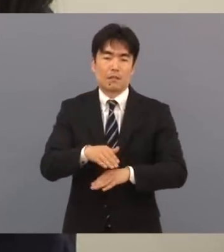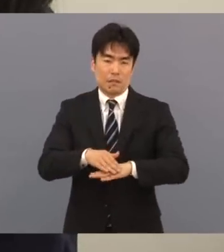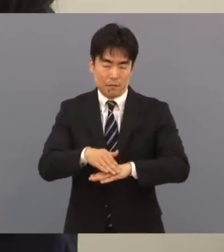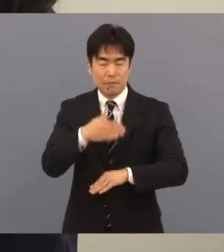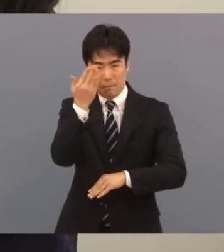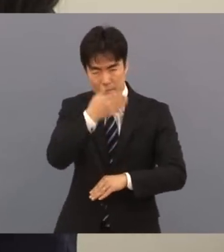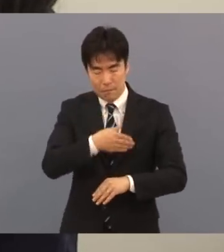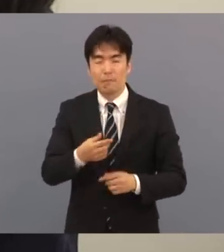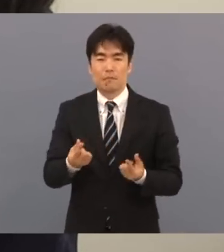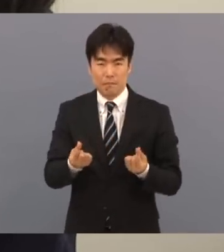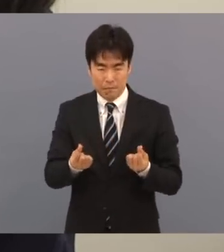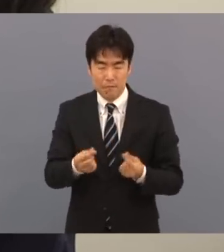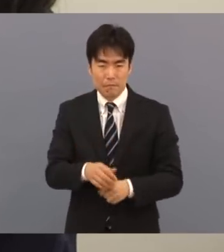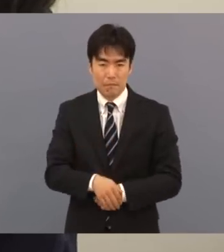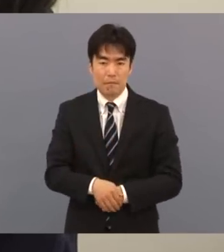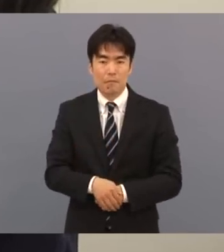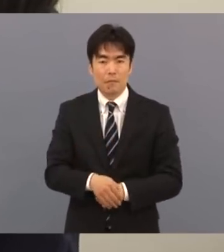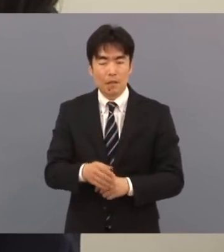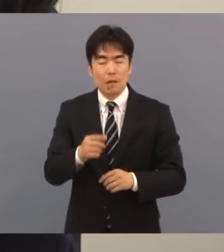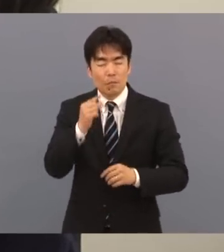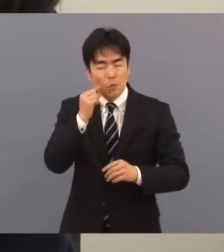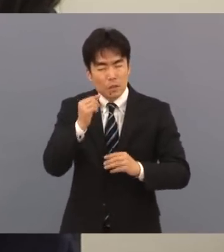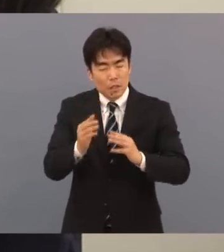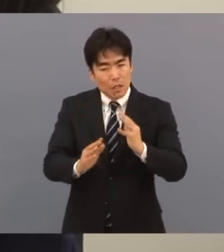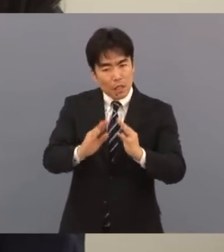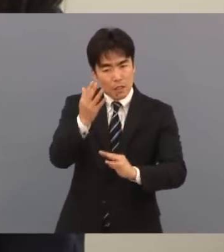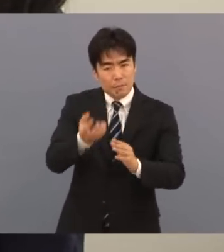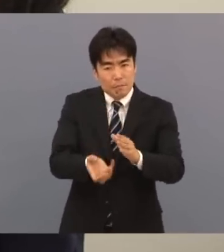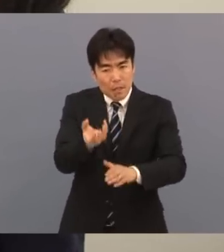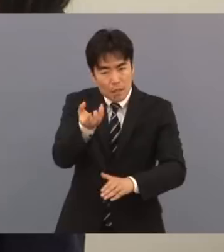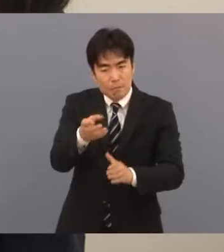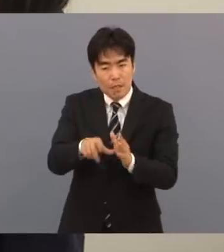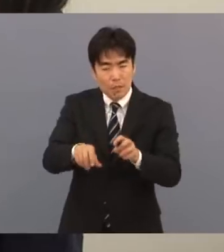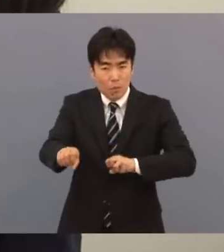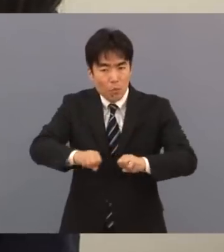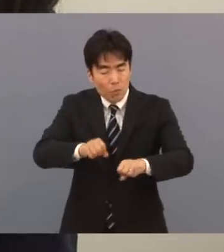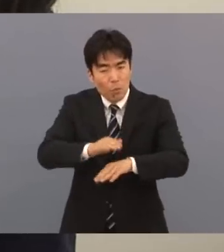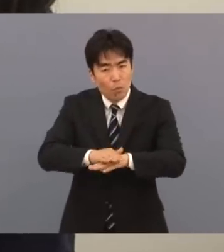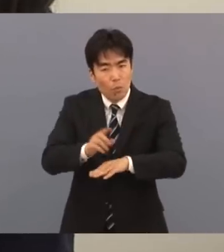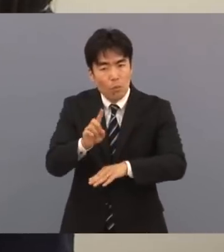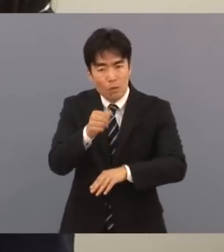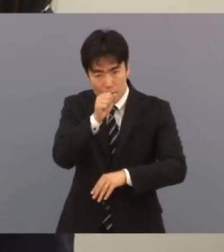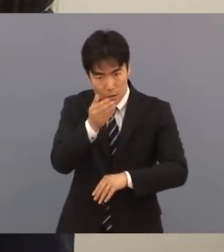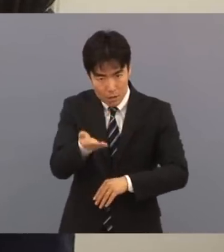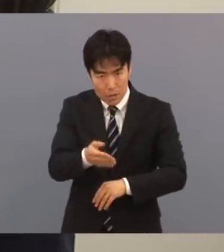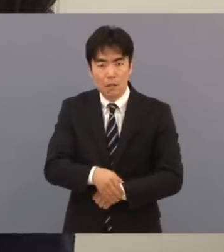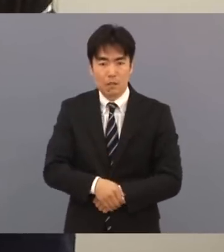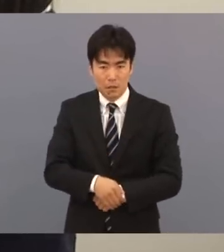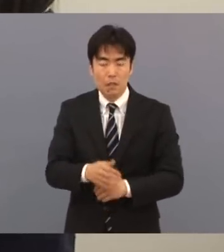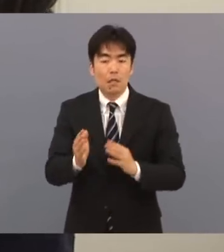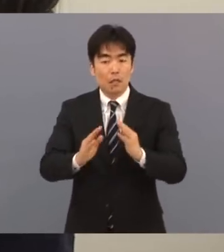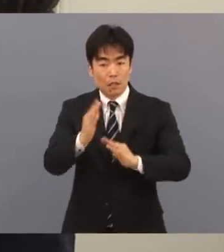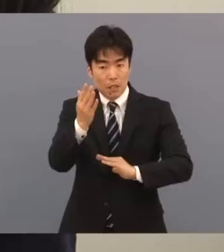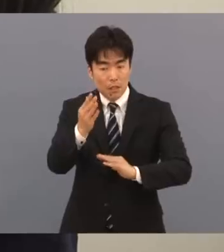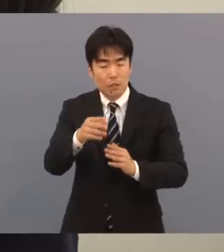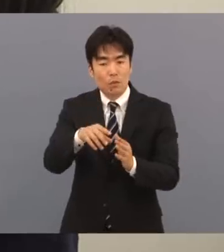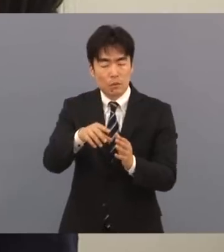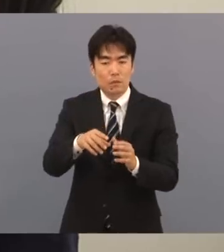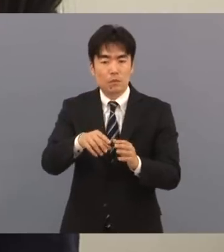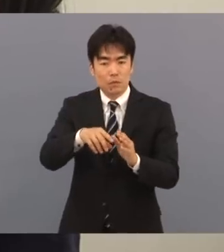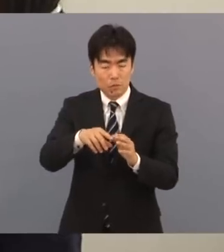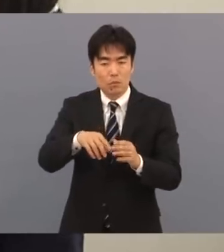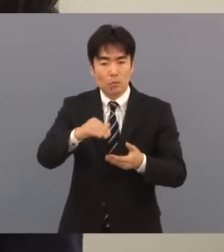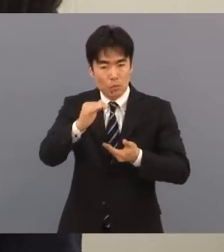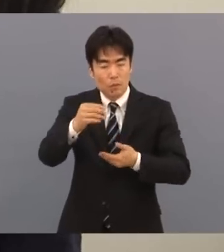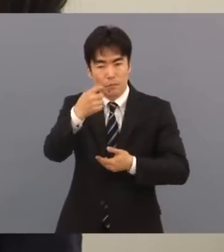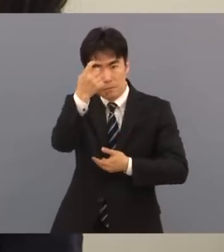し実際に火災にあったらどう行動したらよいのでしょうか？ 火災にあった場合のことを学ぶ施設がこの本庁舎の1